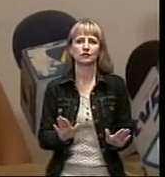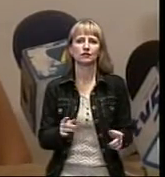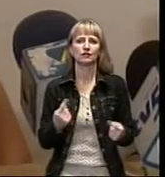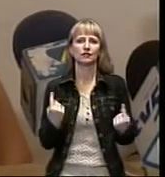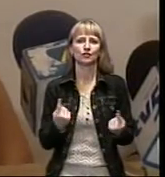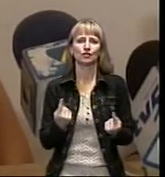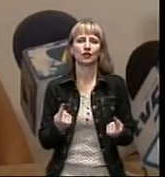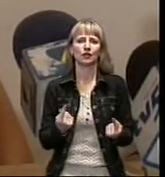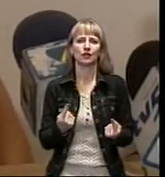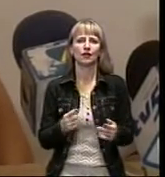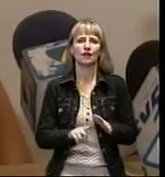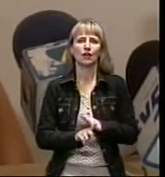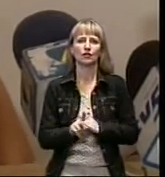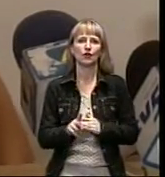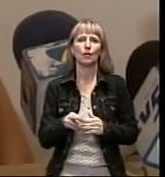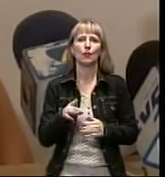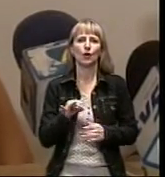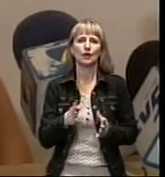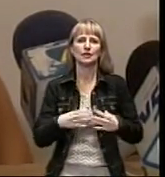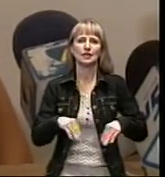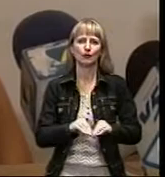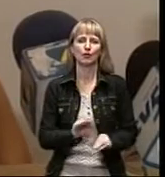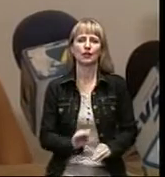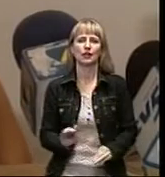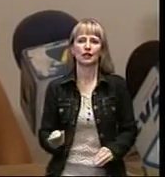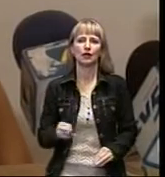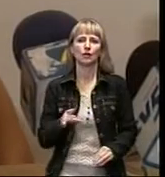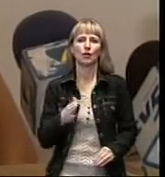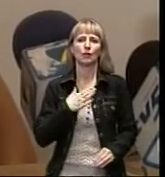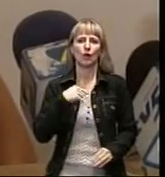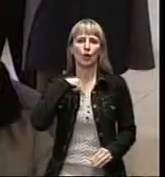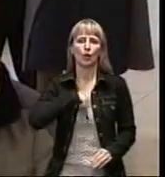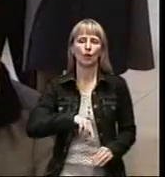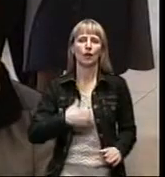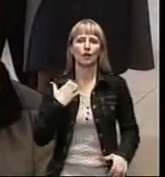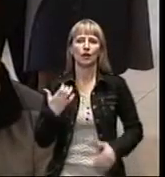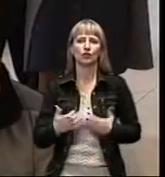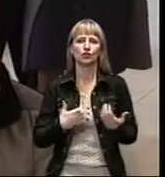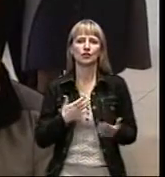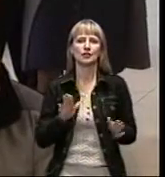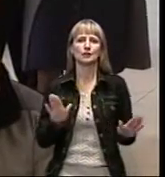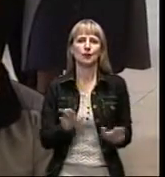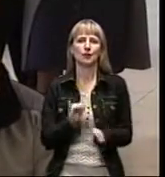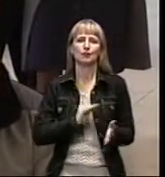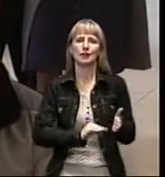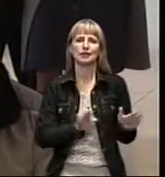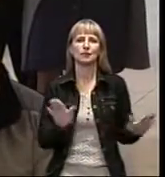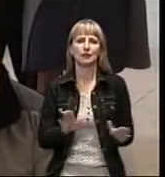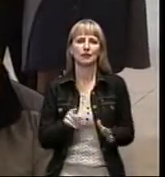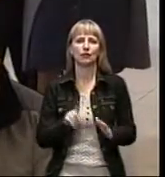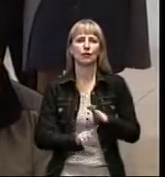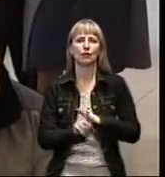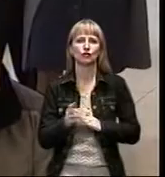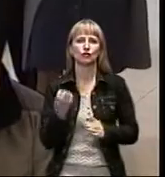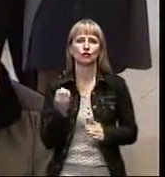зазвичай, в основному про сім'ю, про дітей, про мої глибокі переживання. Співати та писати пісні Альоша